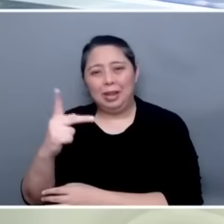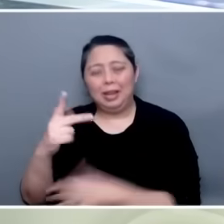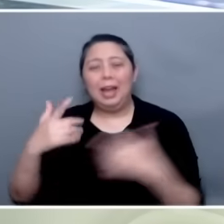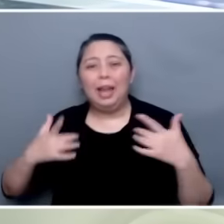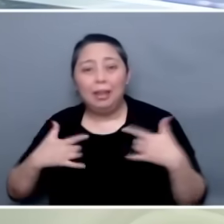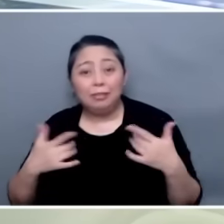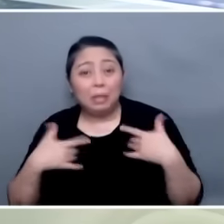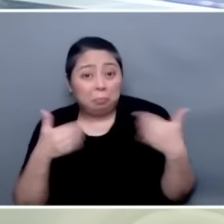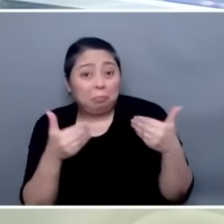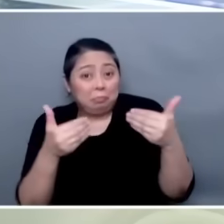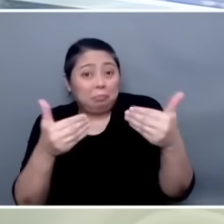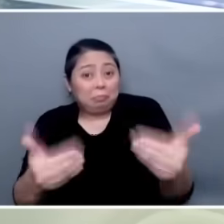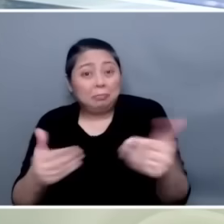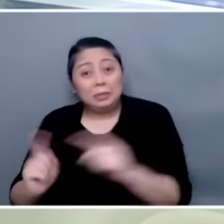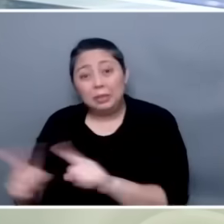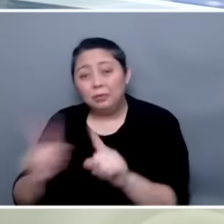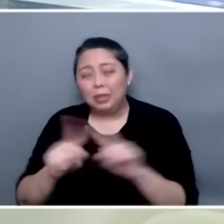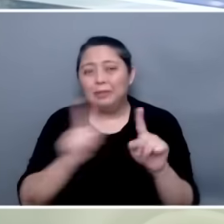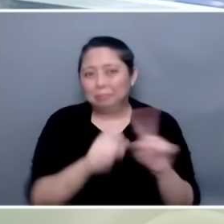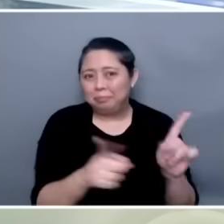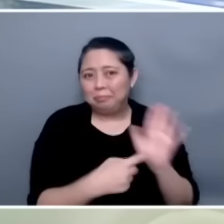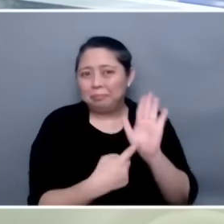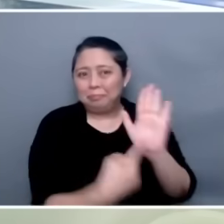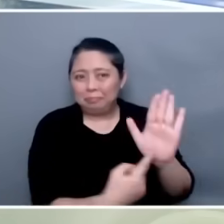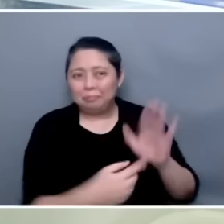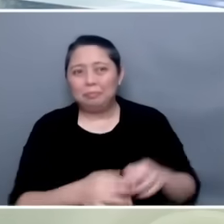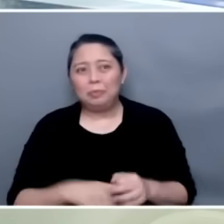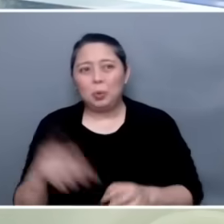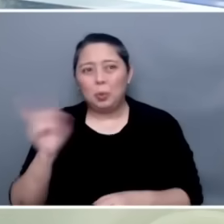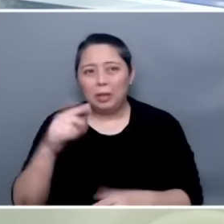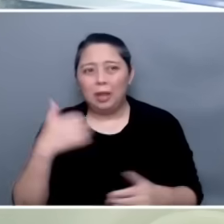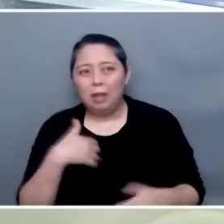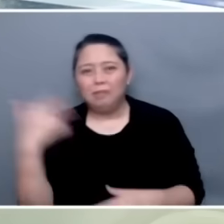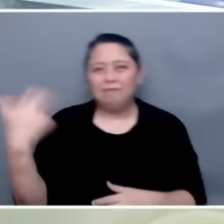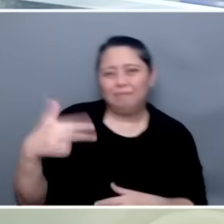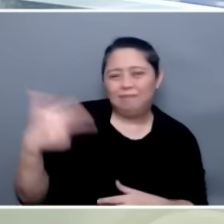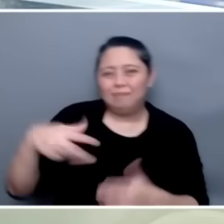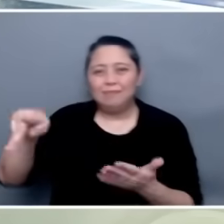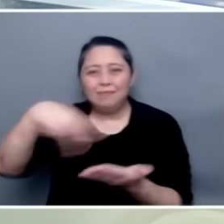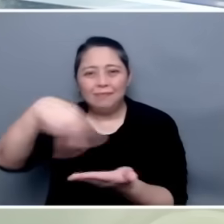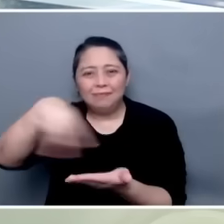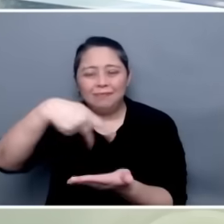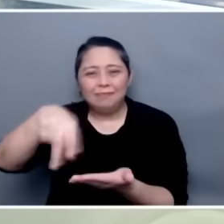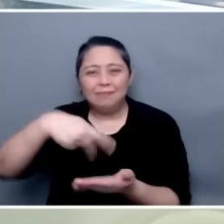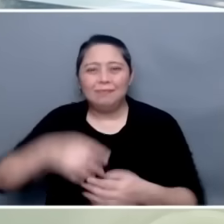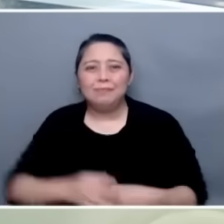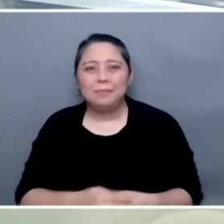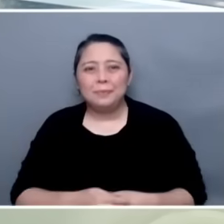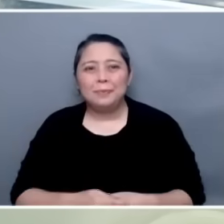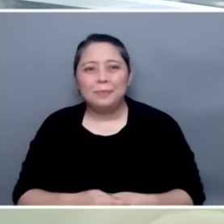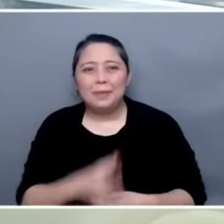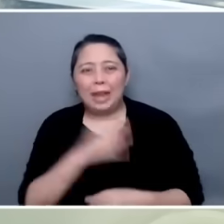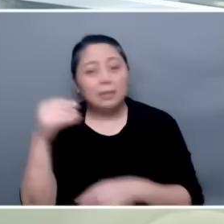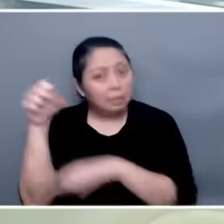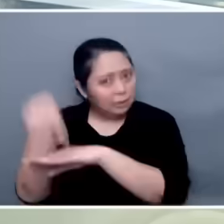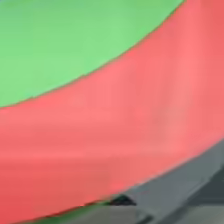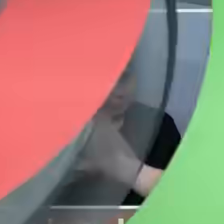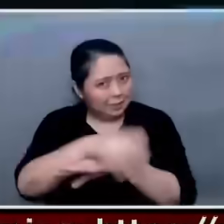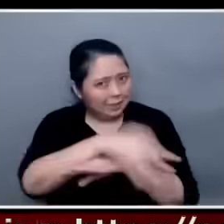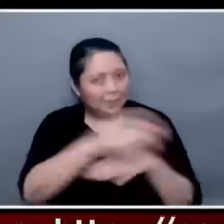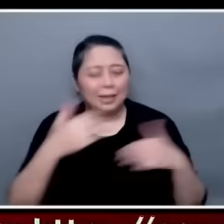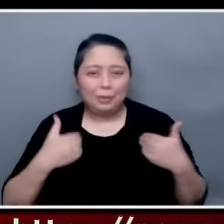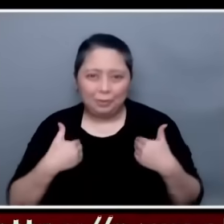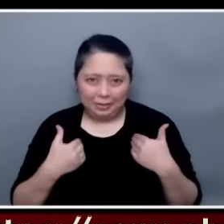mga pabibo. Gaya ng paghataw sa sa sayawan, pati na rin sa chismisa.